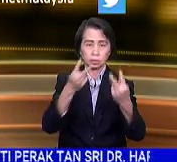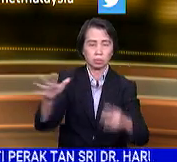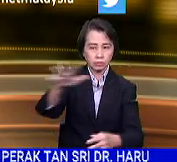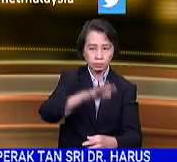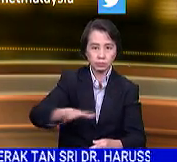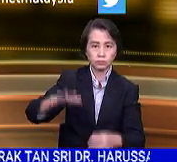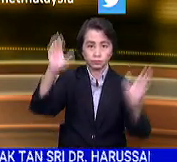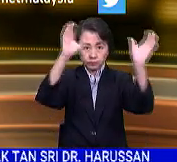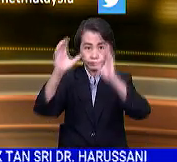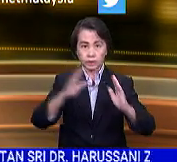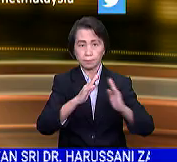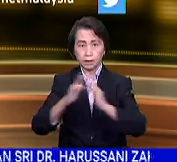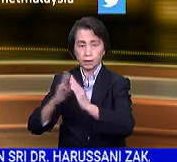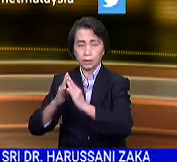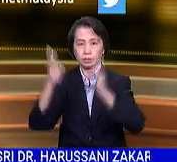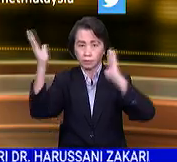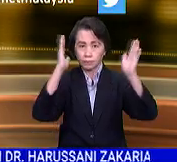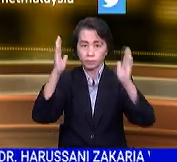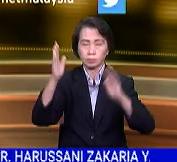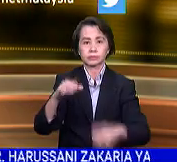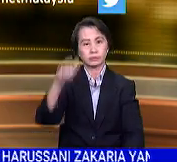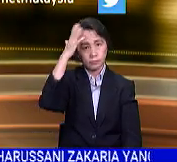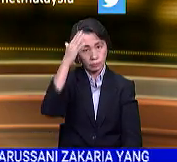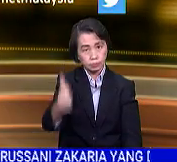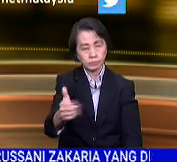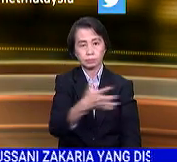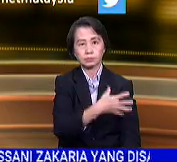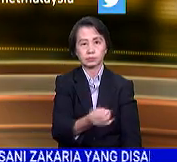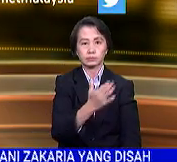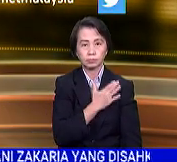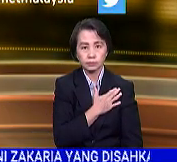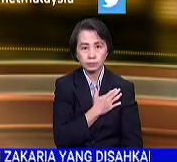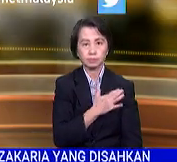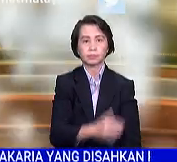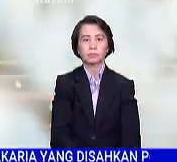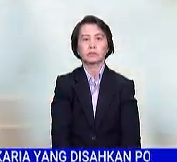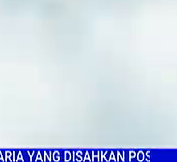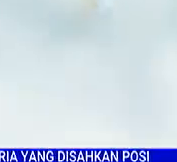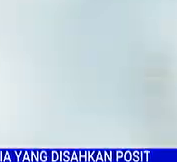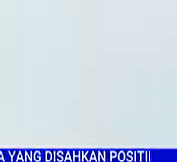cuaca bagi bandar-bandar utama di seluruh Malaysia. Assalamualaikum dan salam hormat.